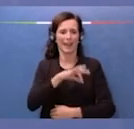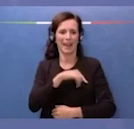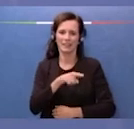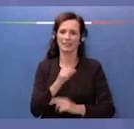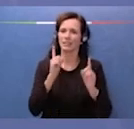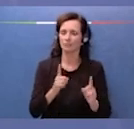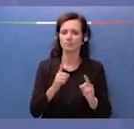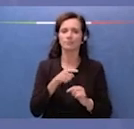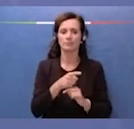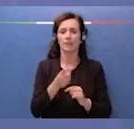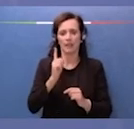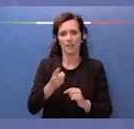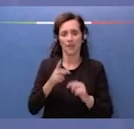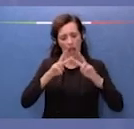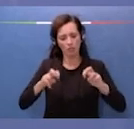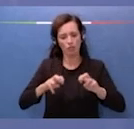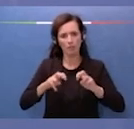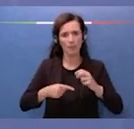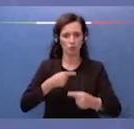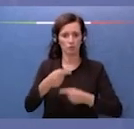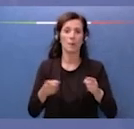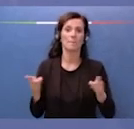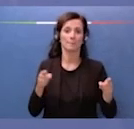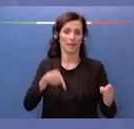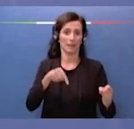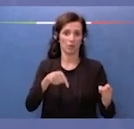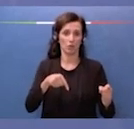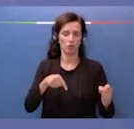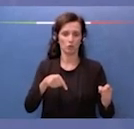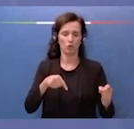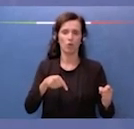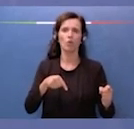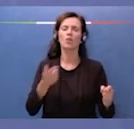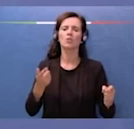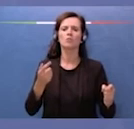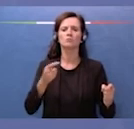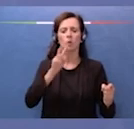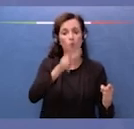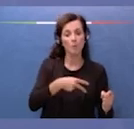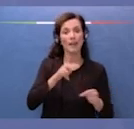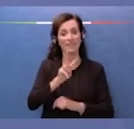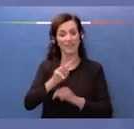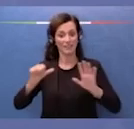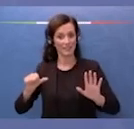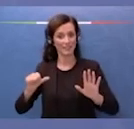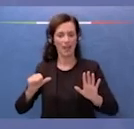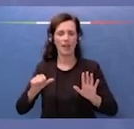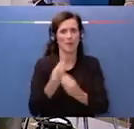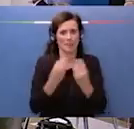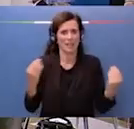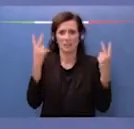avverrà in questo periodo è soltanto nel nel 2026 se ne